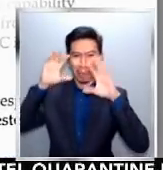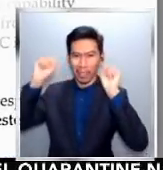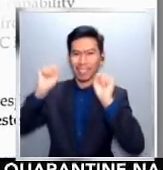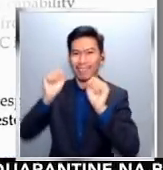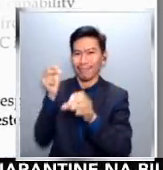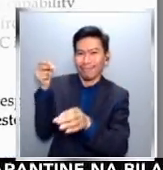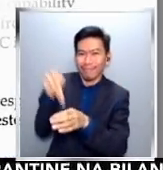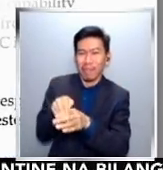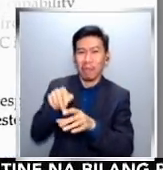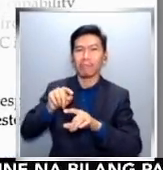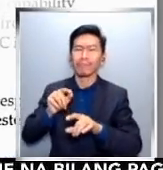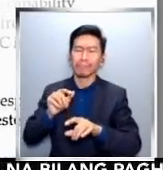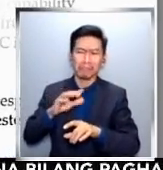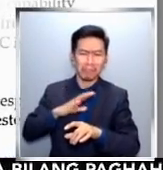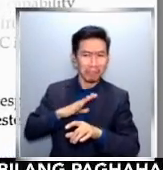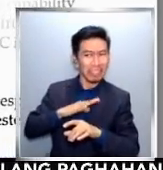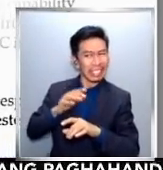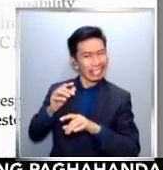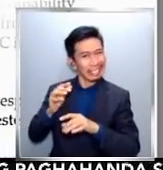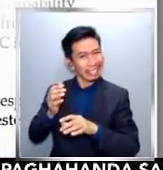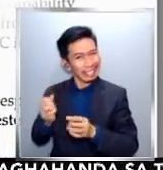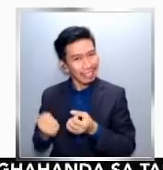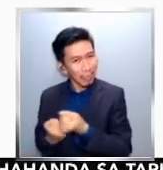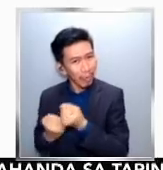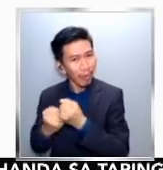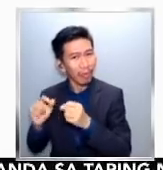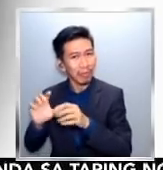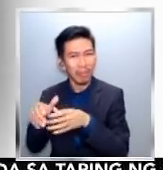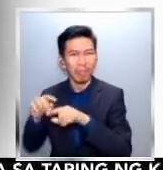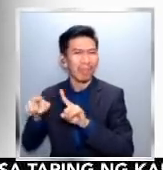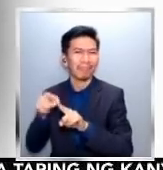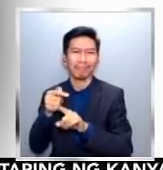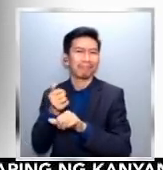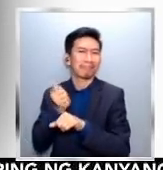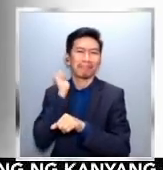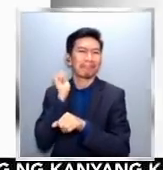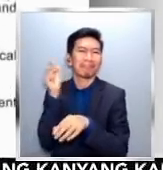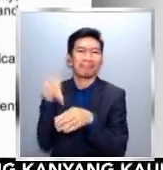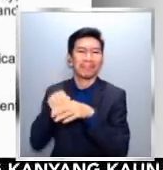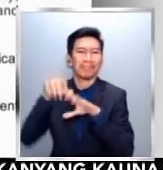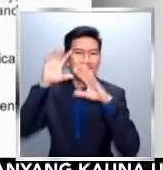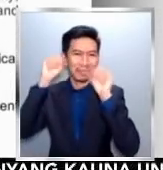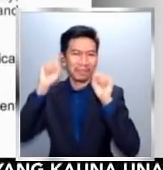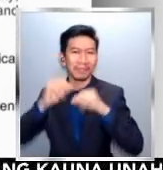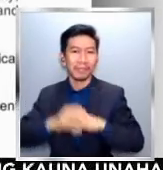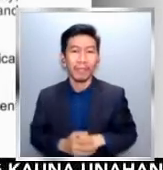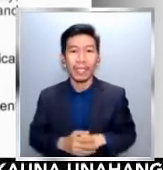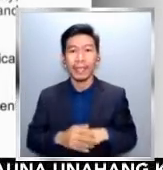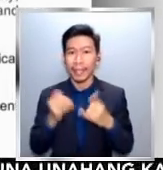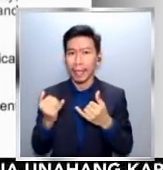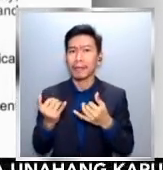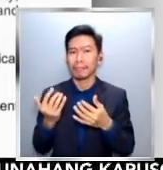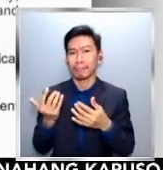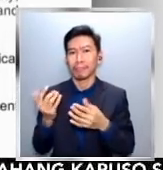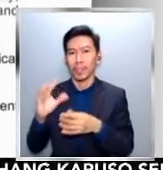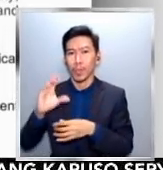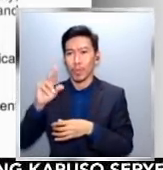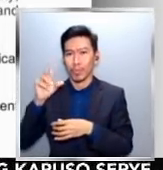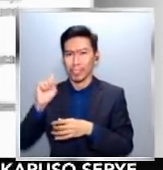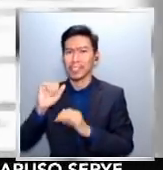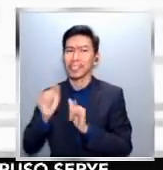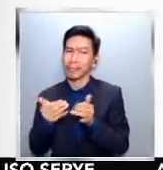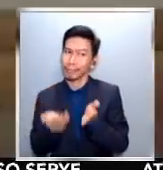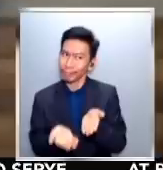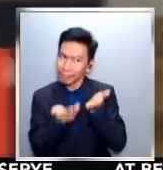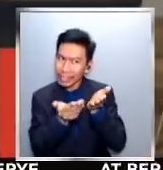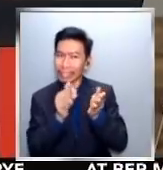kapartido, hindi raw siya interesado sa pagkapangulo. Pero tuloy pa rin daw ang endorsement sabi ni Cusi at sana raw ay magbago ang isip